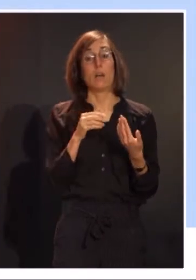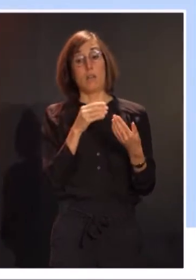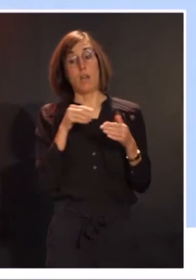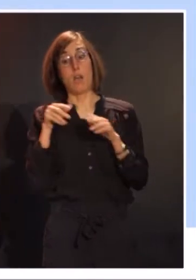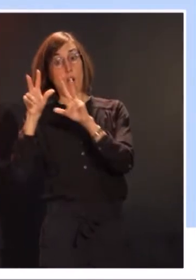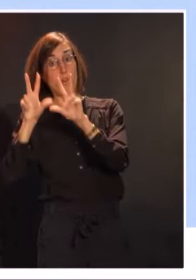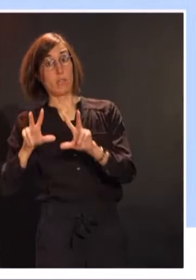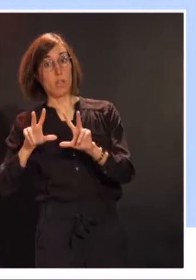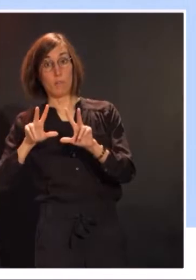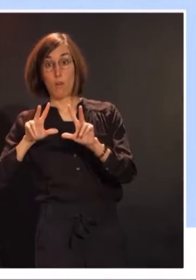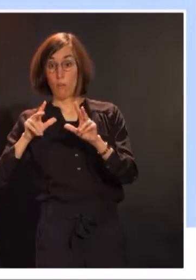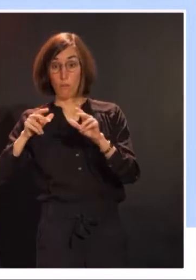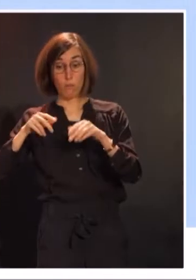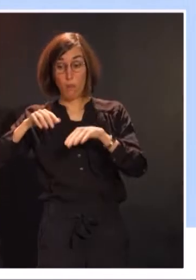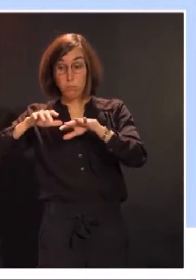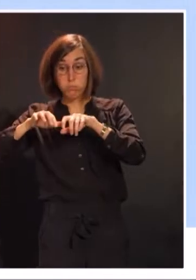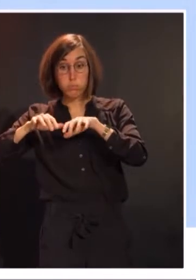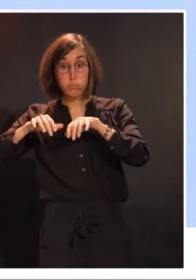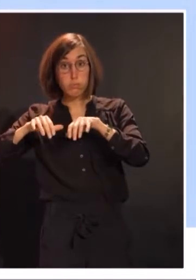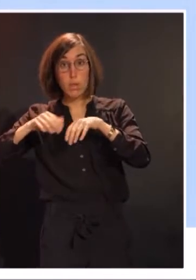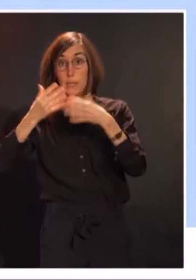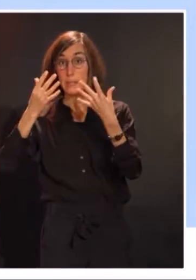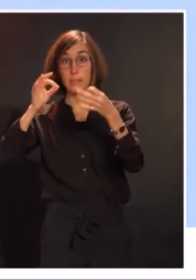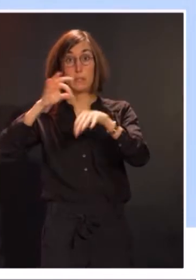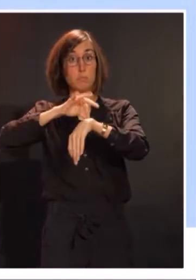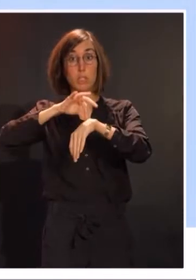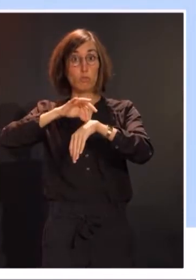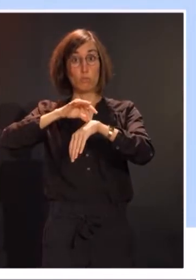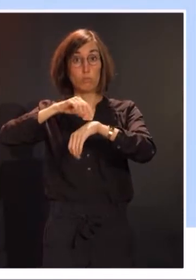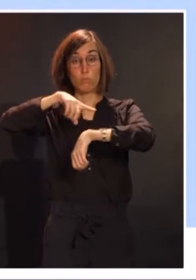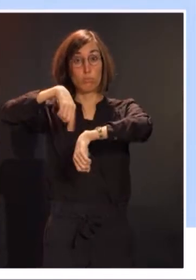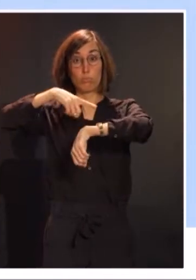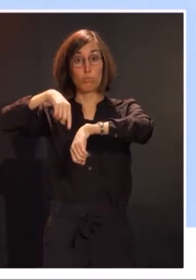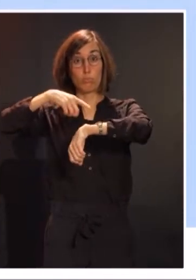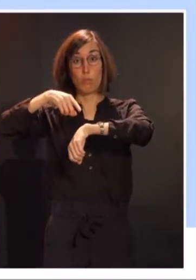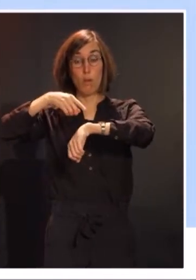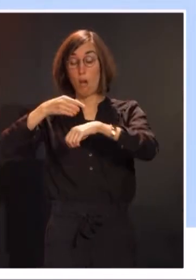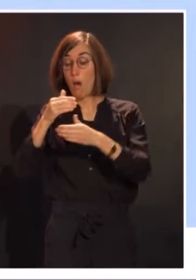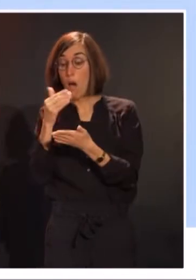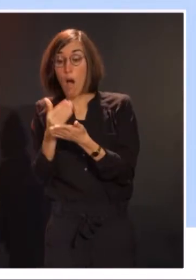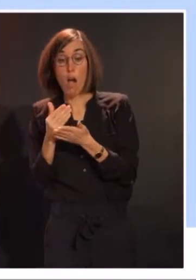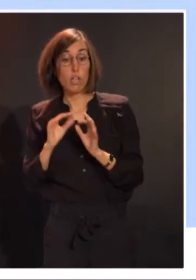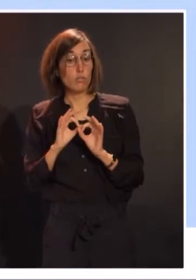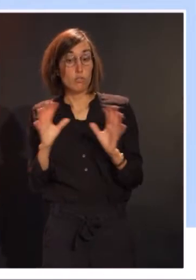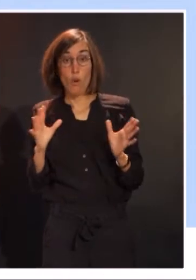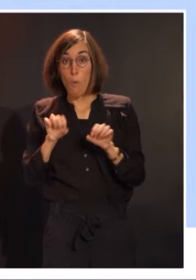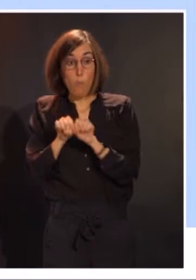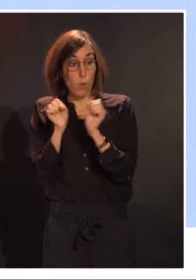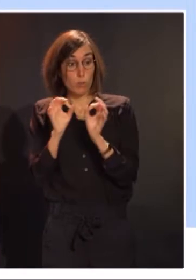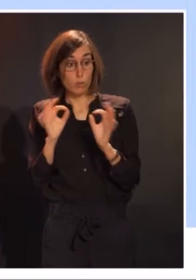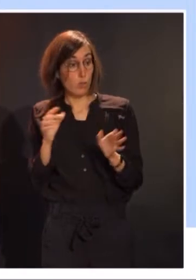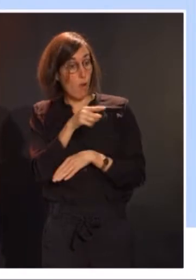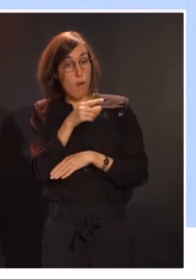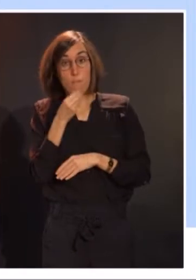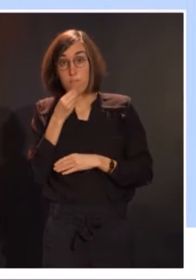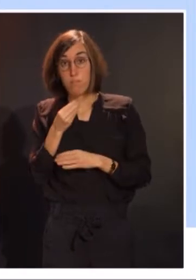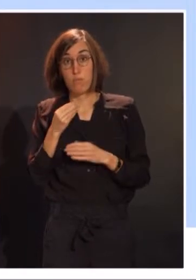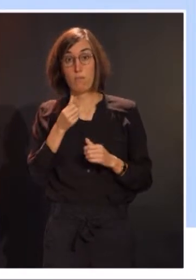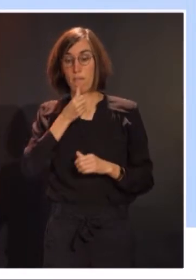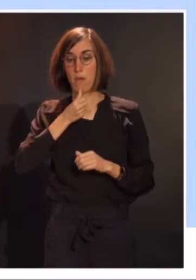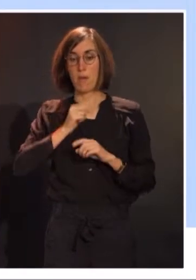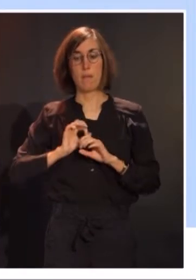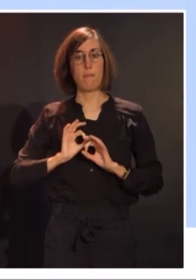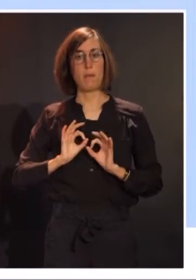minutes sans s'arrêter et sans avoir besoin de faire de pause. C'était également pour améliorer